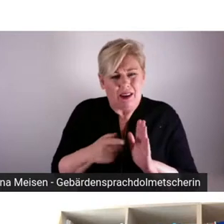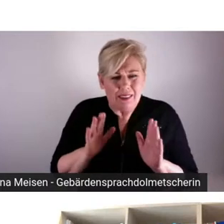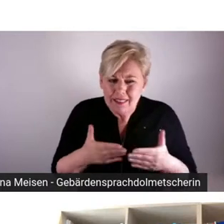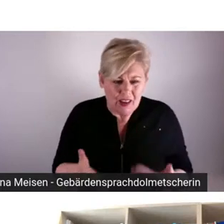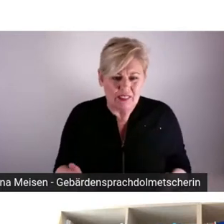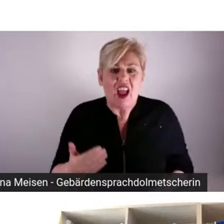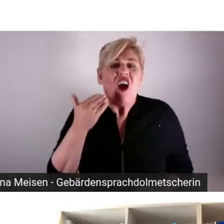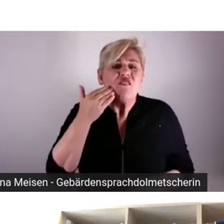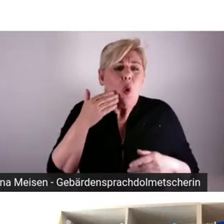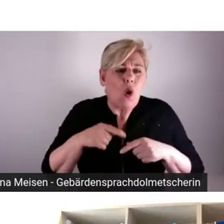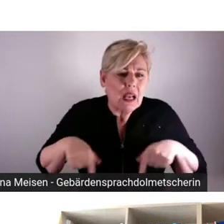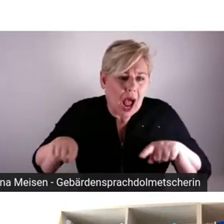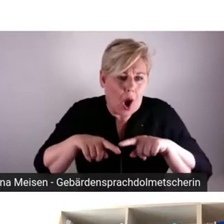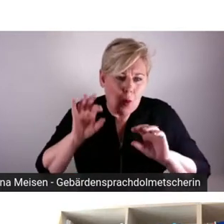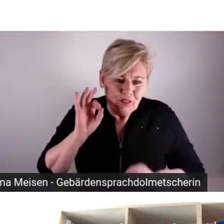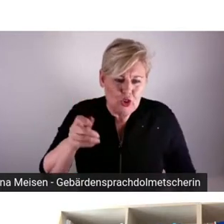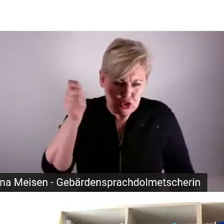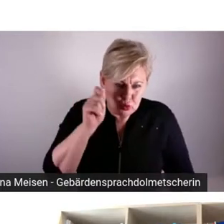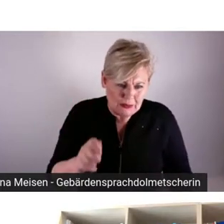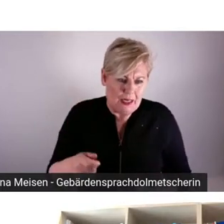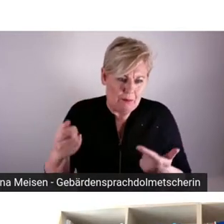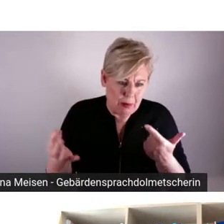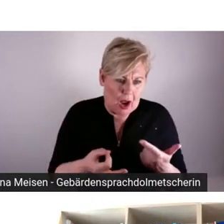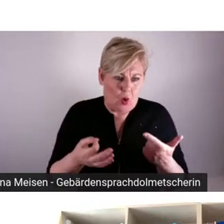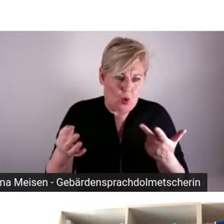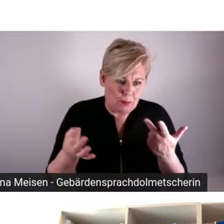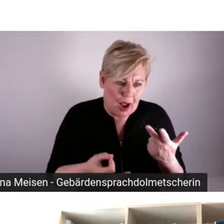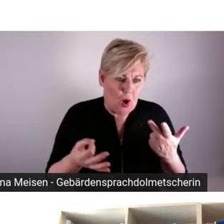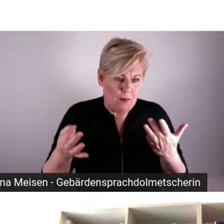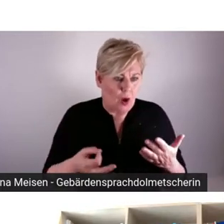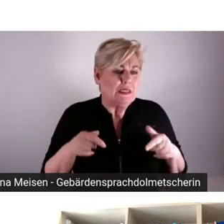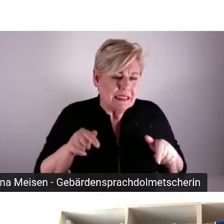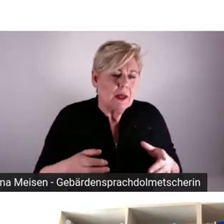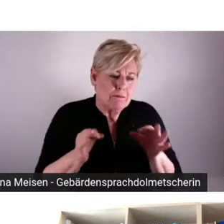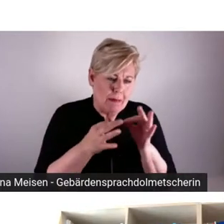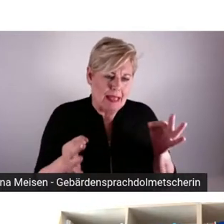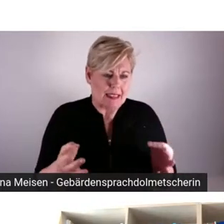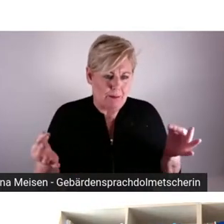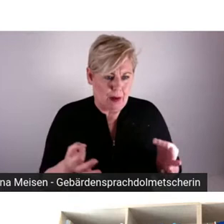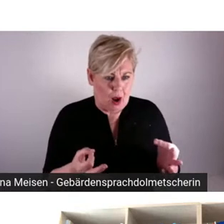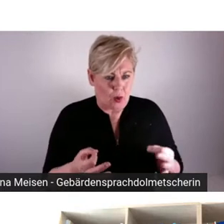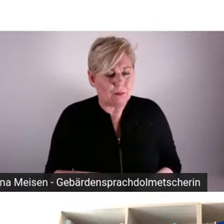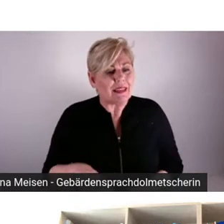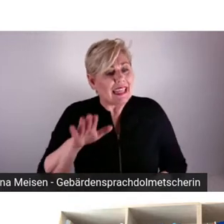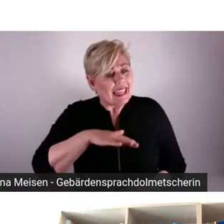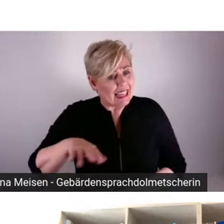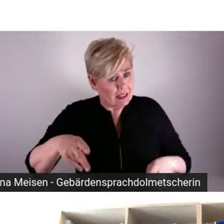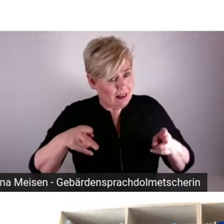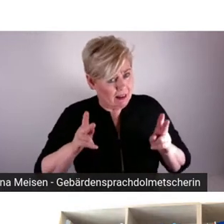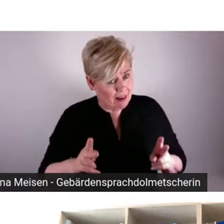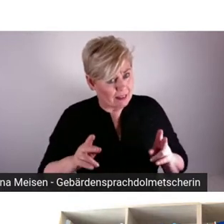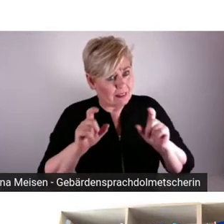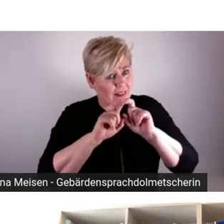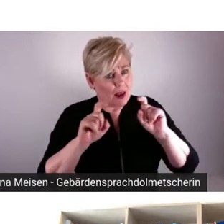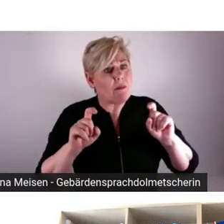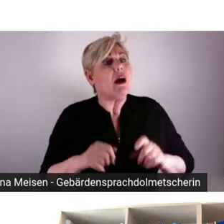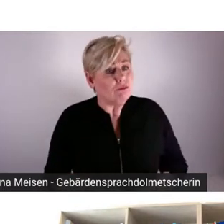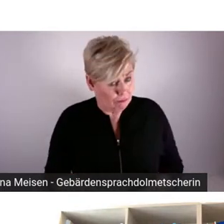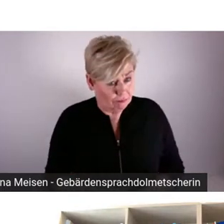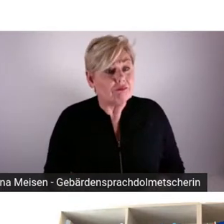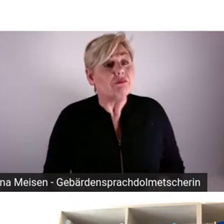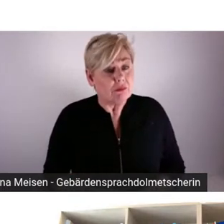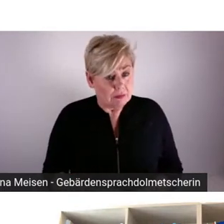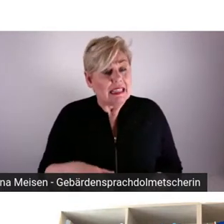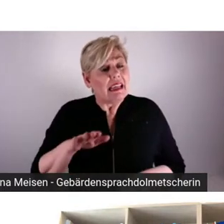Wohnraum auch brauchen für Studierende. All das sind dringend notwendige Maßnahmen. Zum Thema Kinderrechte. Ja, Kinderrechte gehören ins